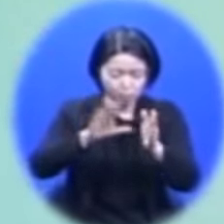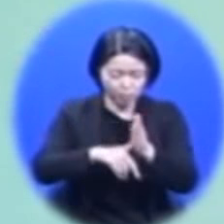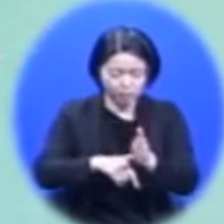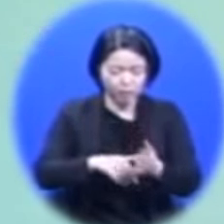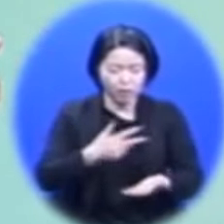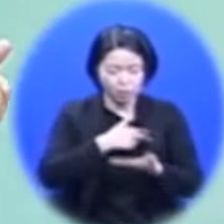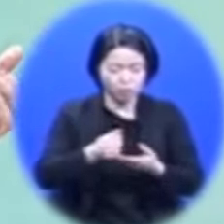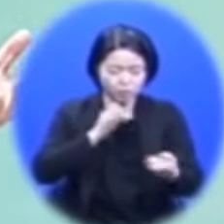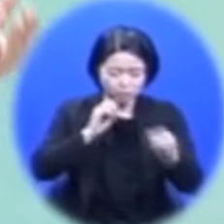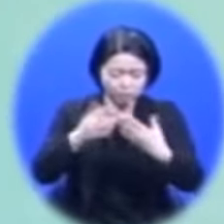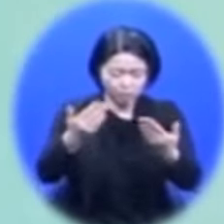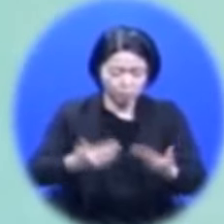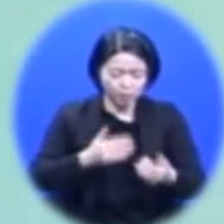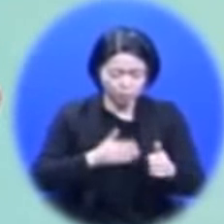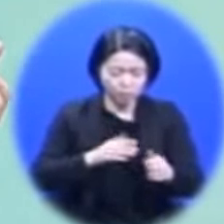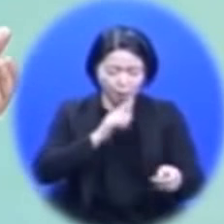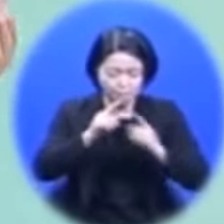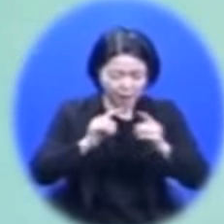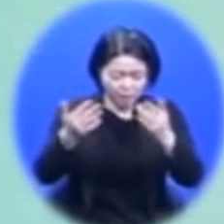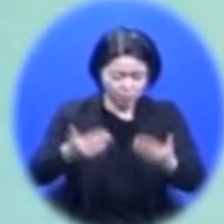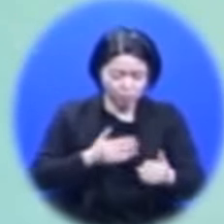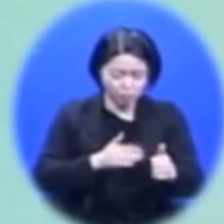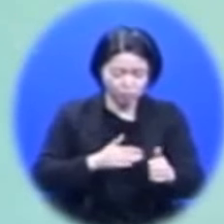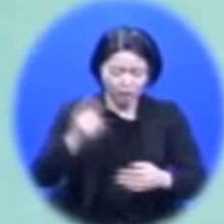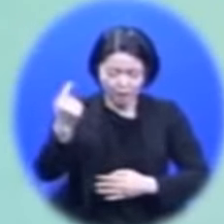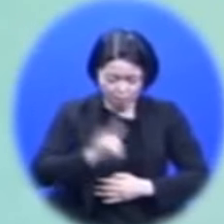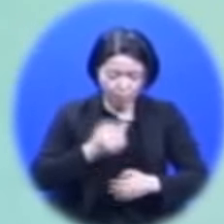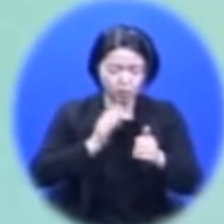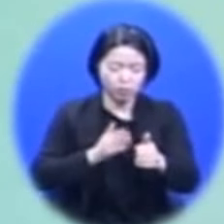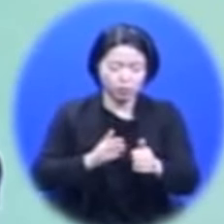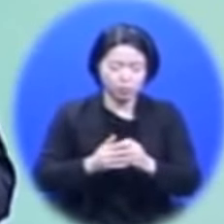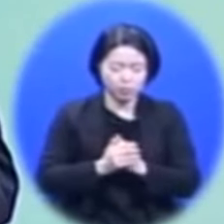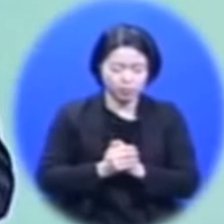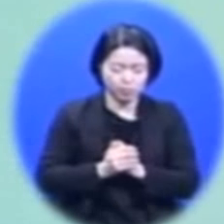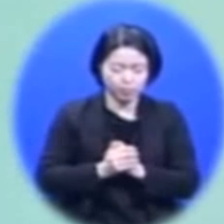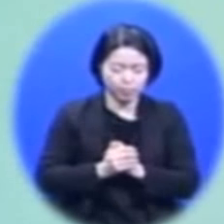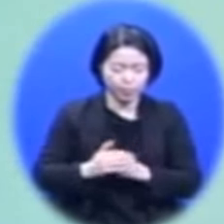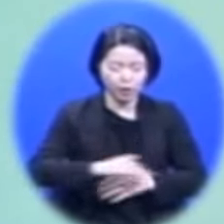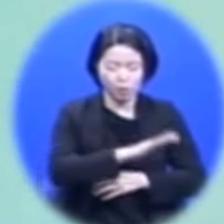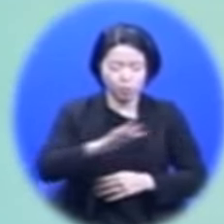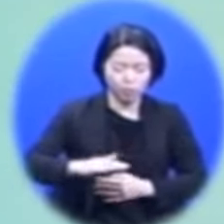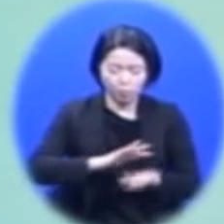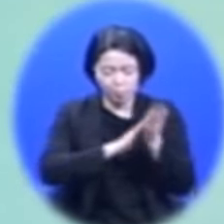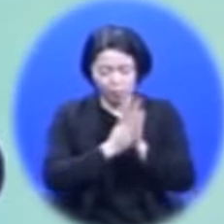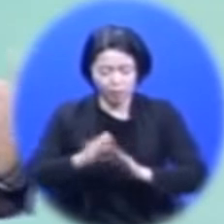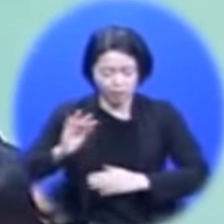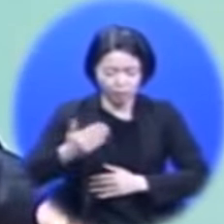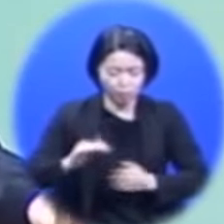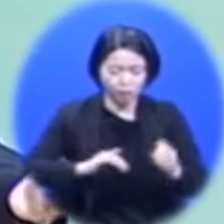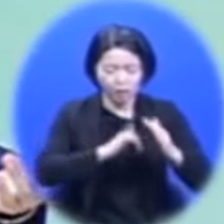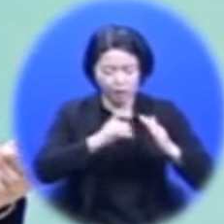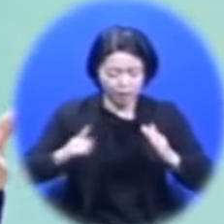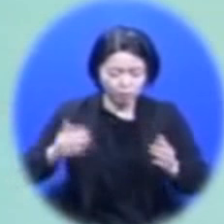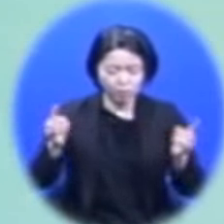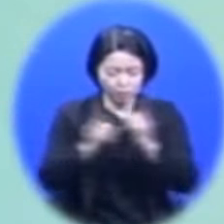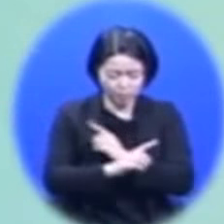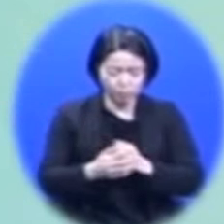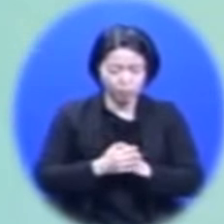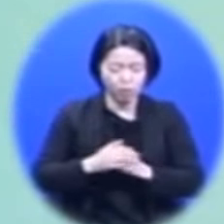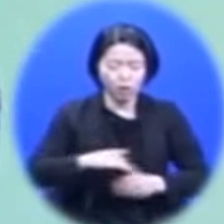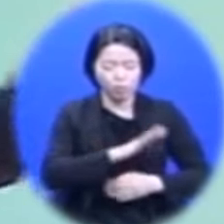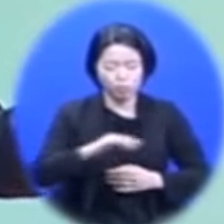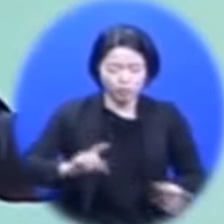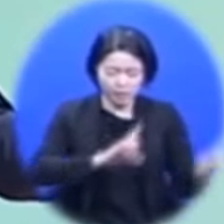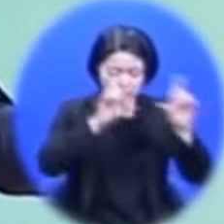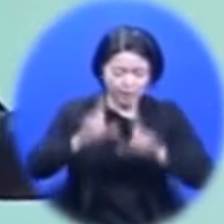주께서 응답하소서, 말씀하소서, 임하여 주소서. 주님, 저희들도 변화되고 가족이 달라지고 우리의